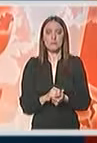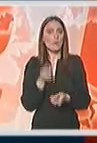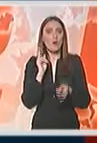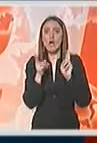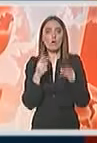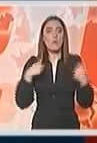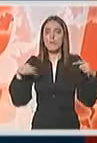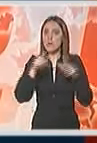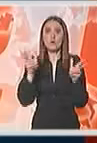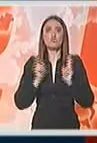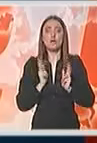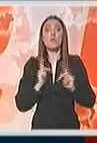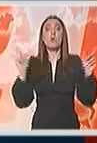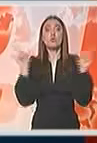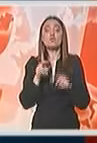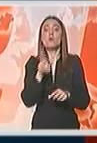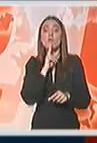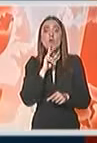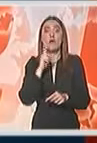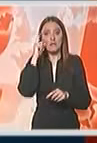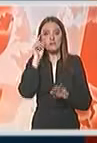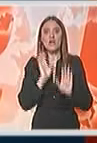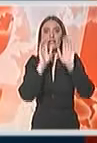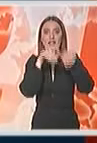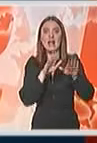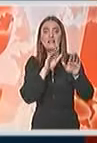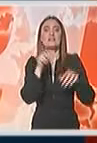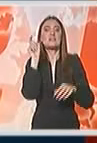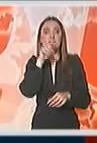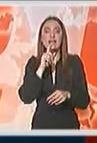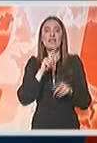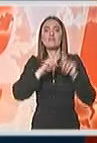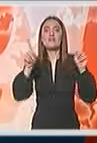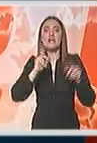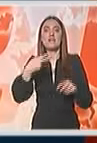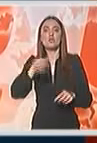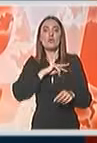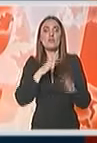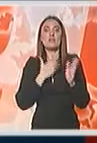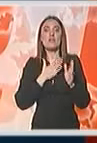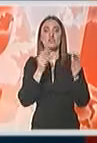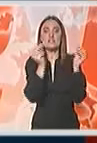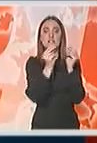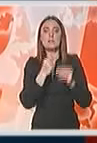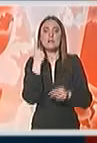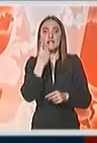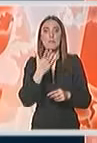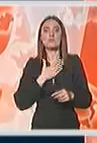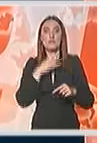kako mi onda očekujemo da se društvo, koje je inače talac svake vrste neodgovornosti našeg sistema, samo od sebe